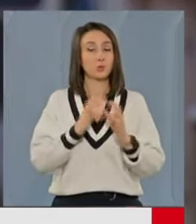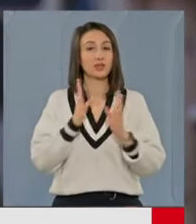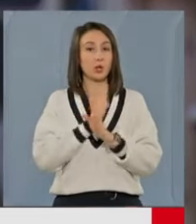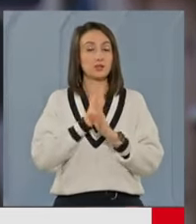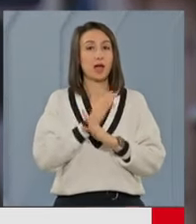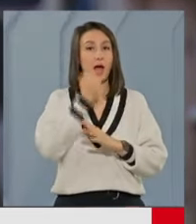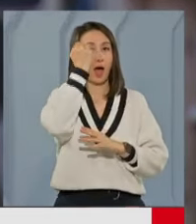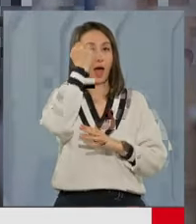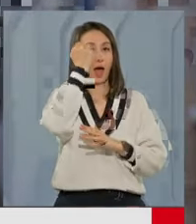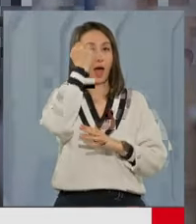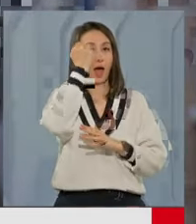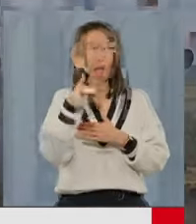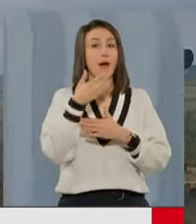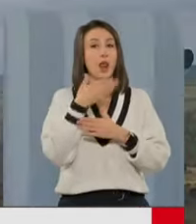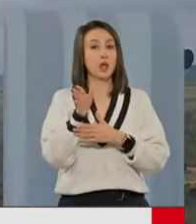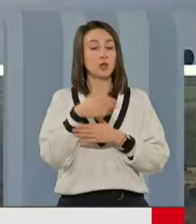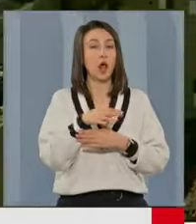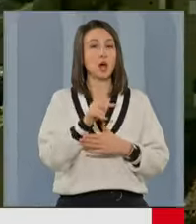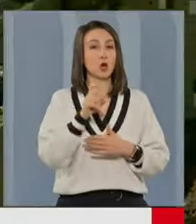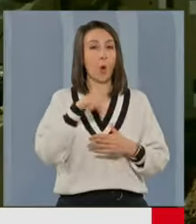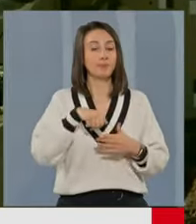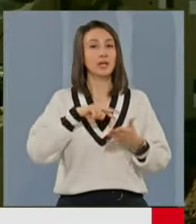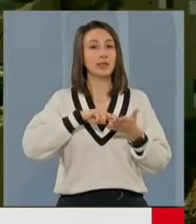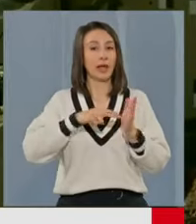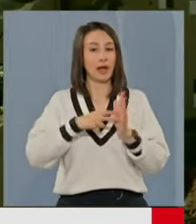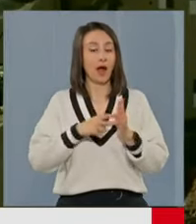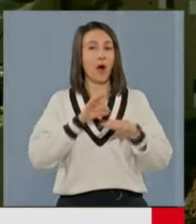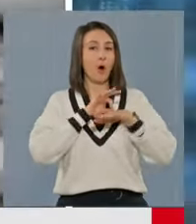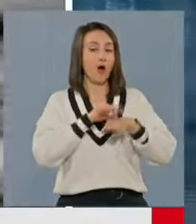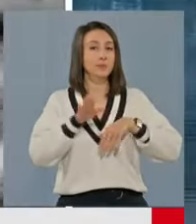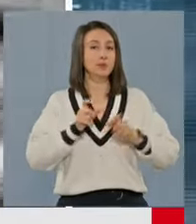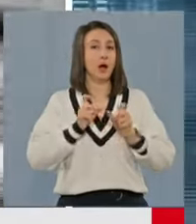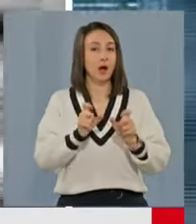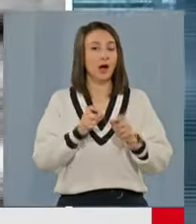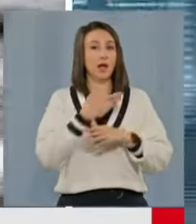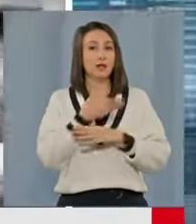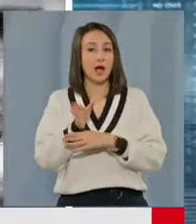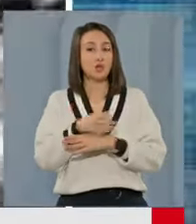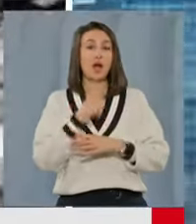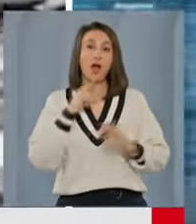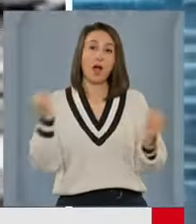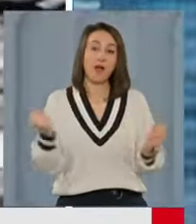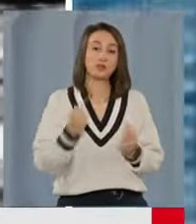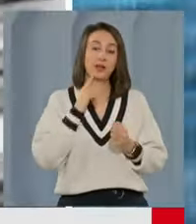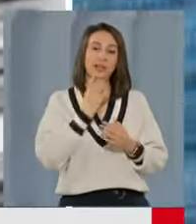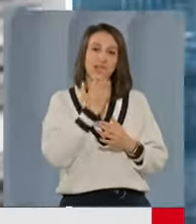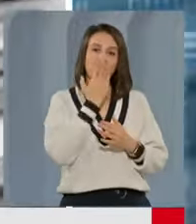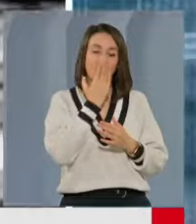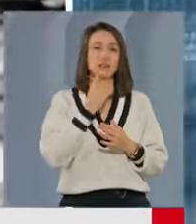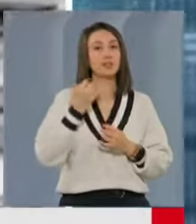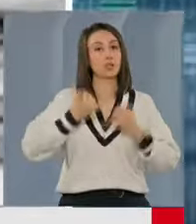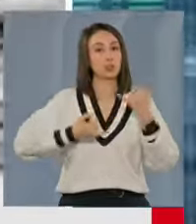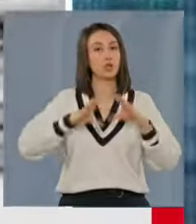teroriste hamasa națională romtehnica aflată în coordonarea Ministerului Apărării Naționale și care acționează ca interfață între